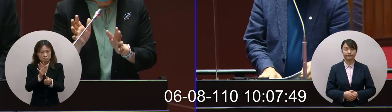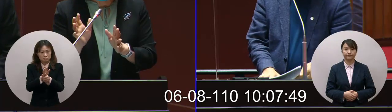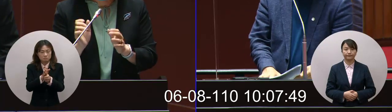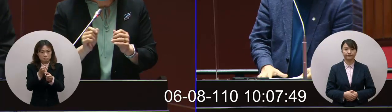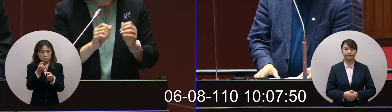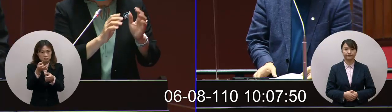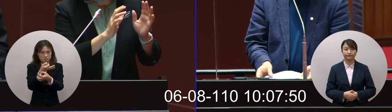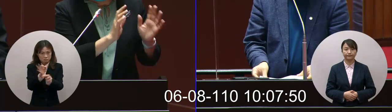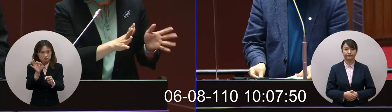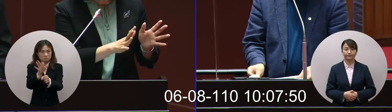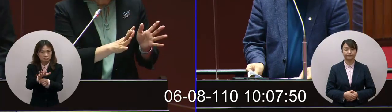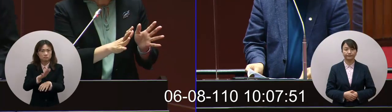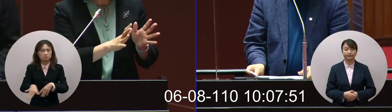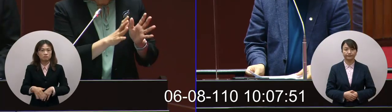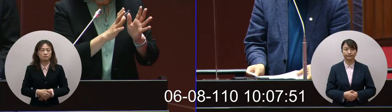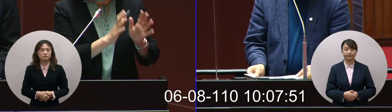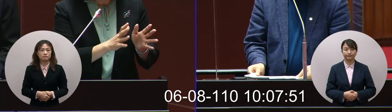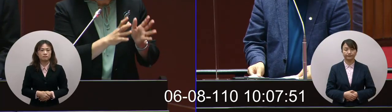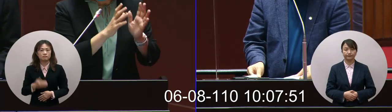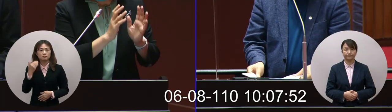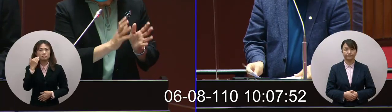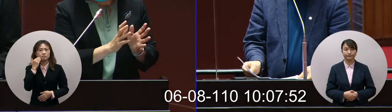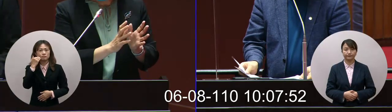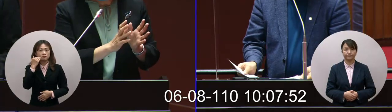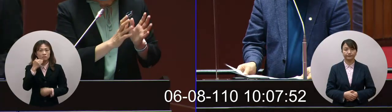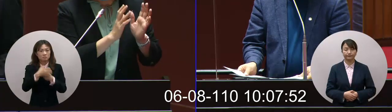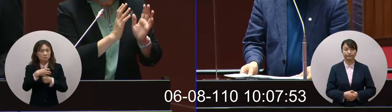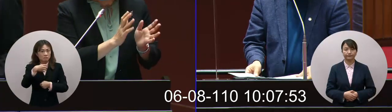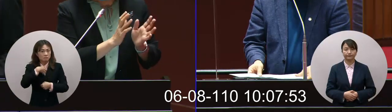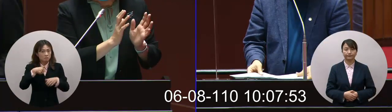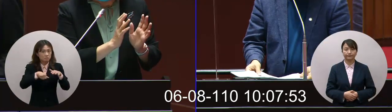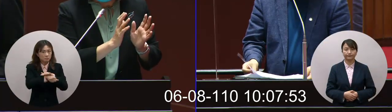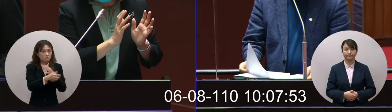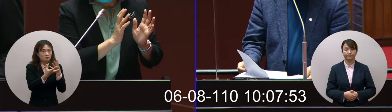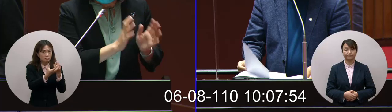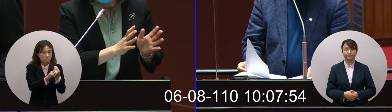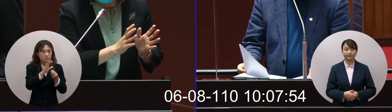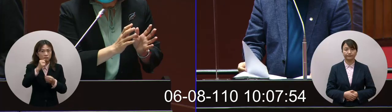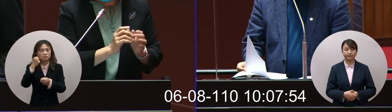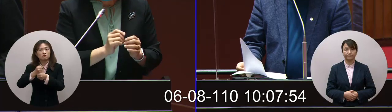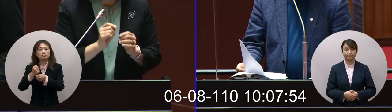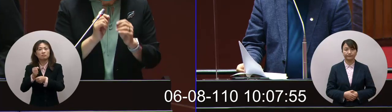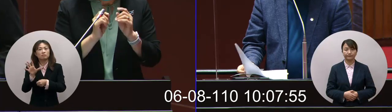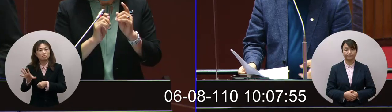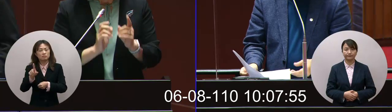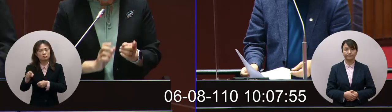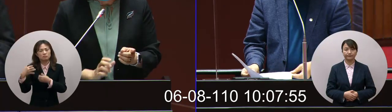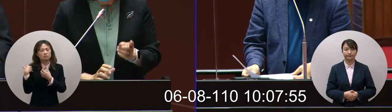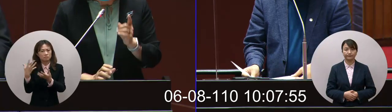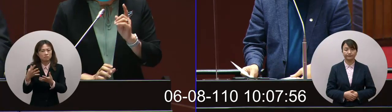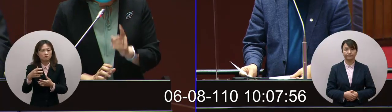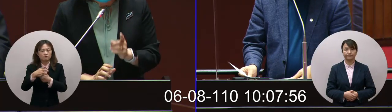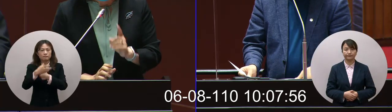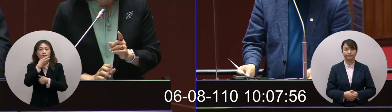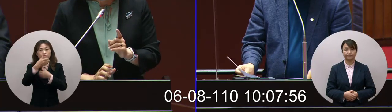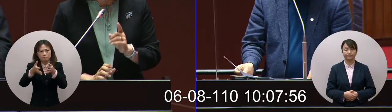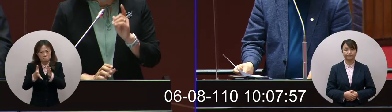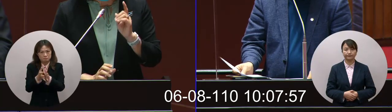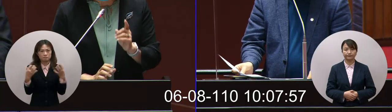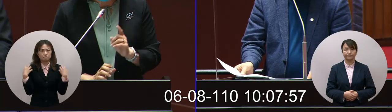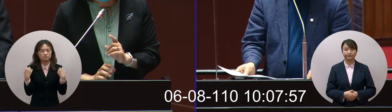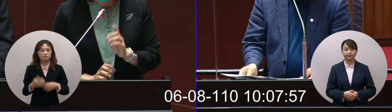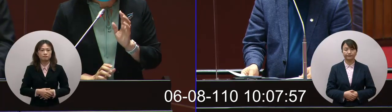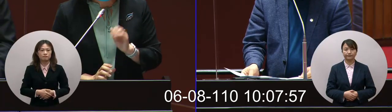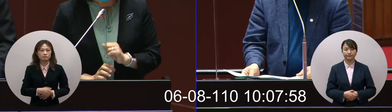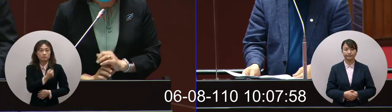有针对企业，那当然无保，但是有工作者，那这个是。卫福部，不过我们劳动部另外，我